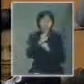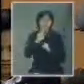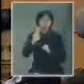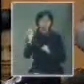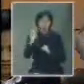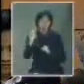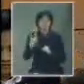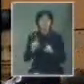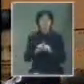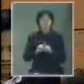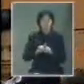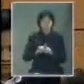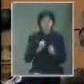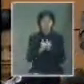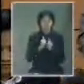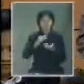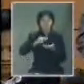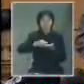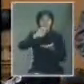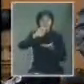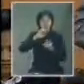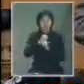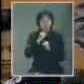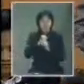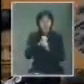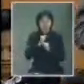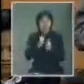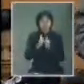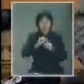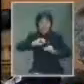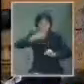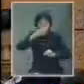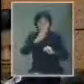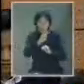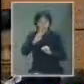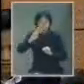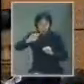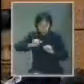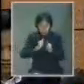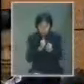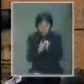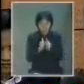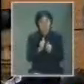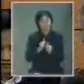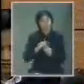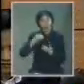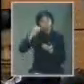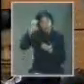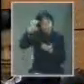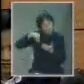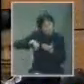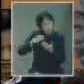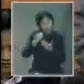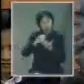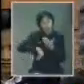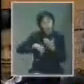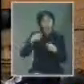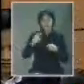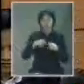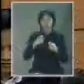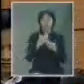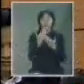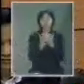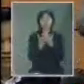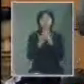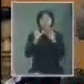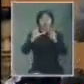อิเล็กทรอนิกส์โกงกันยากขึ้นอาจจะทำได้แต่ยังโกงยากขึ้นแต่นี่ไม่ถึงล้านไม่ถึง2ล้